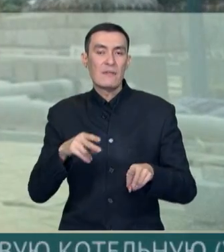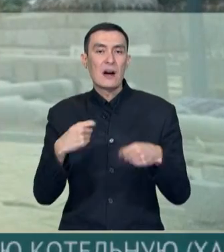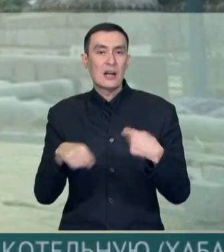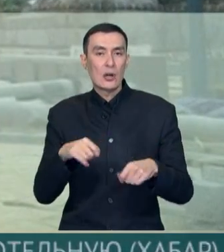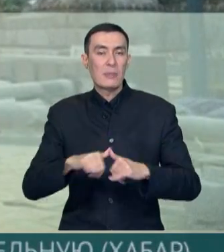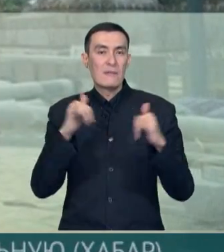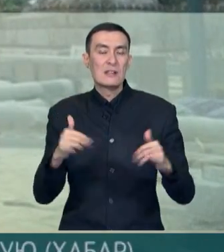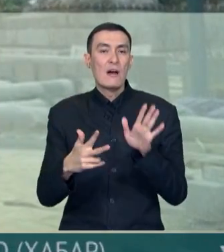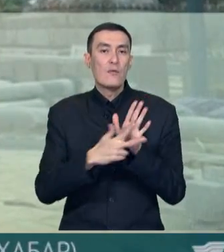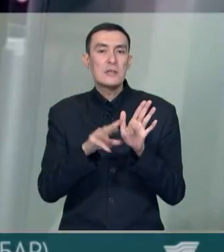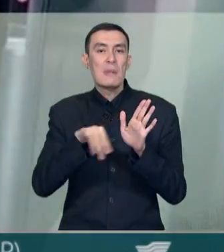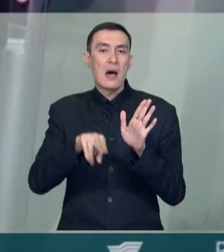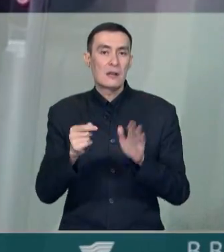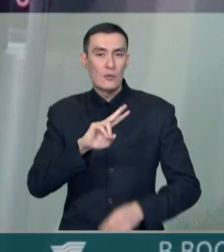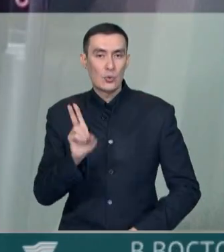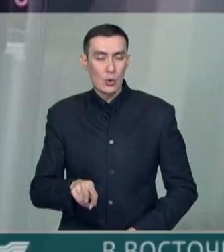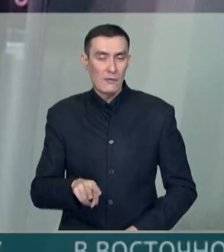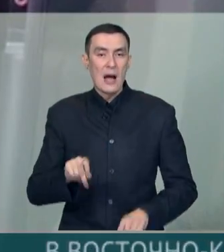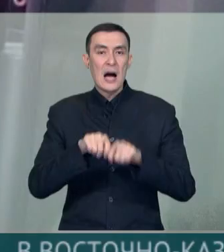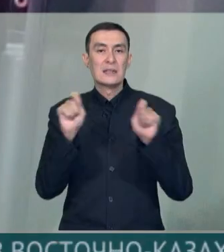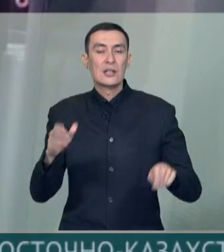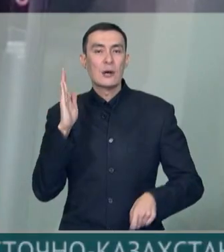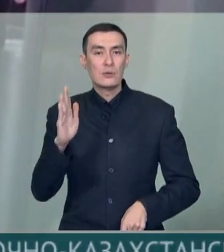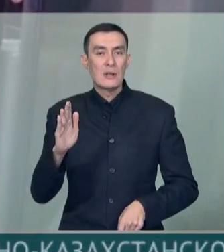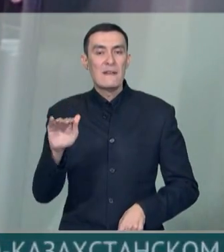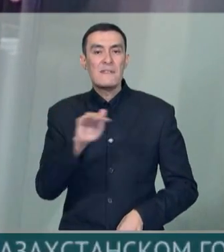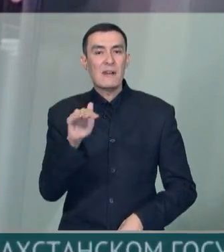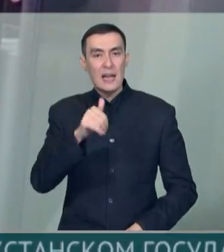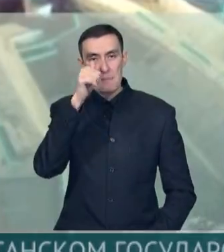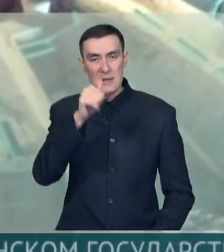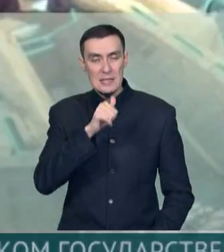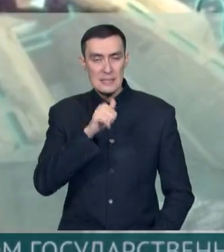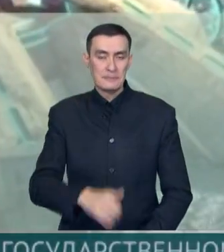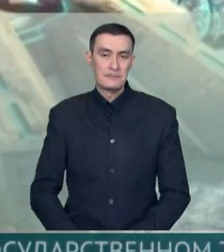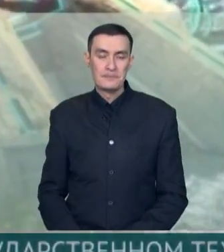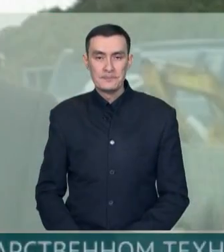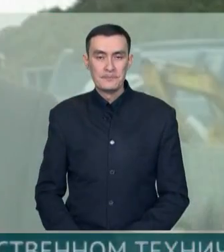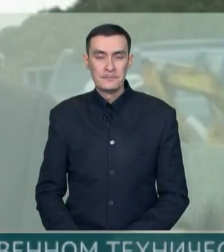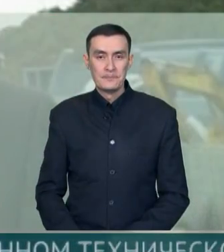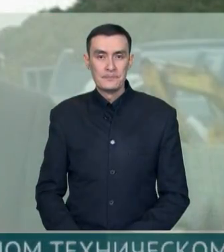лет превысит 8 миллиардов долларов. Открытие состоится в феврале следующего года.